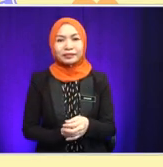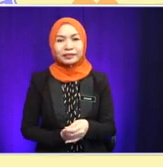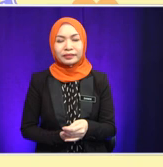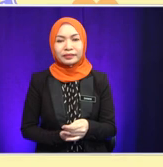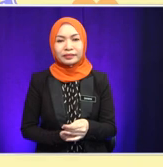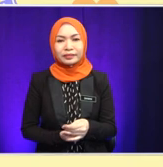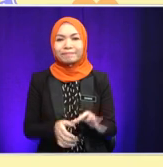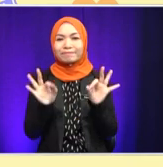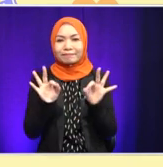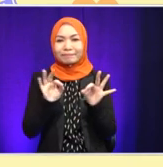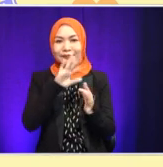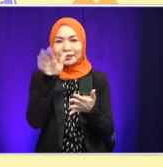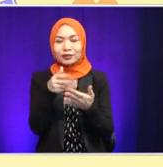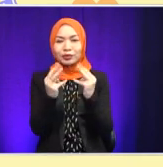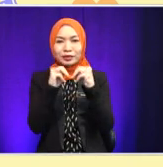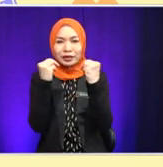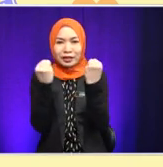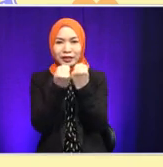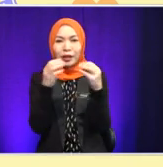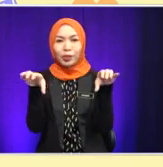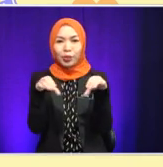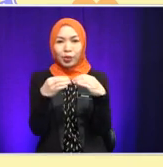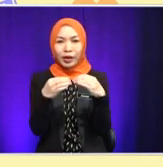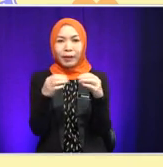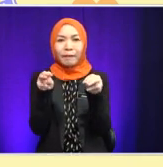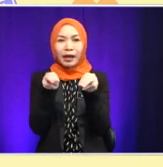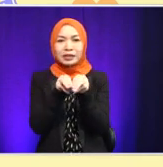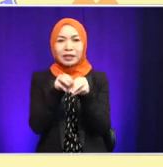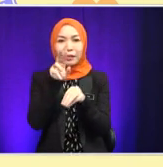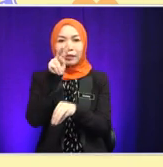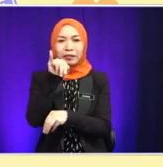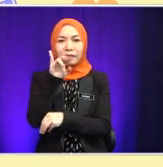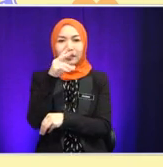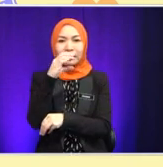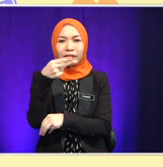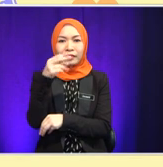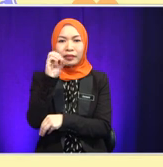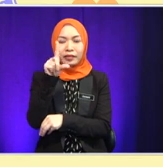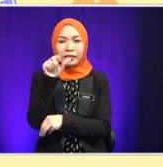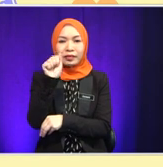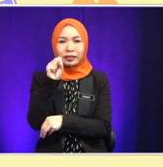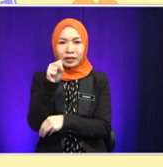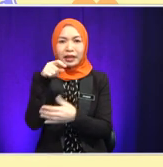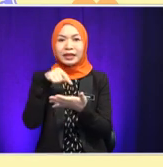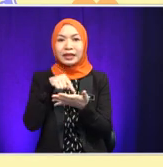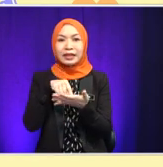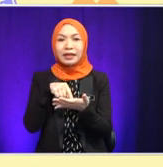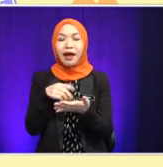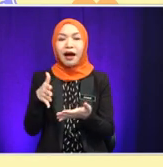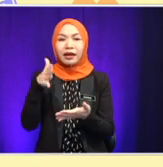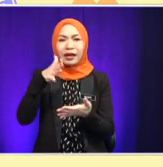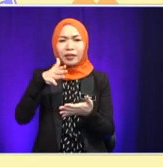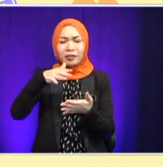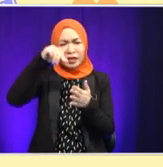semua masyarakat membuat seperti ini guys ia akan menjadi kain image nigeri dan kadar pelancong main asing